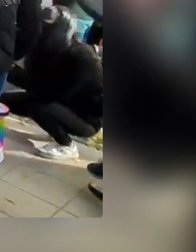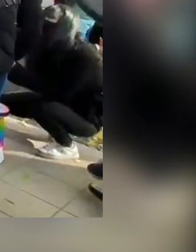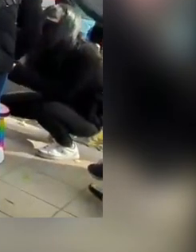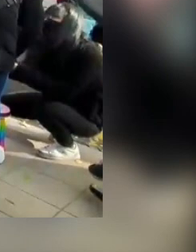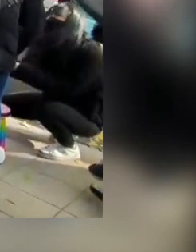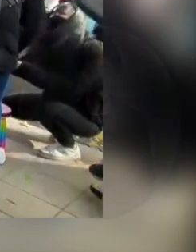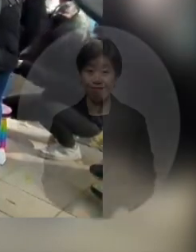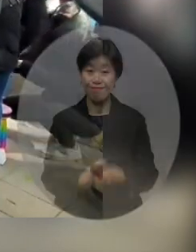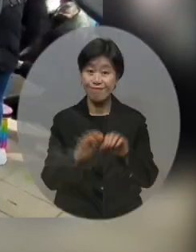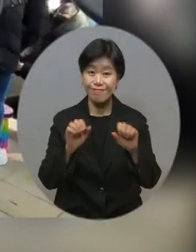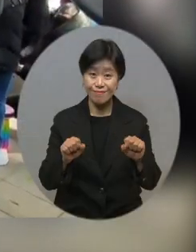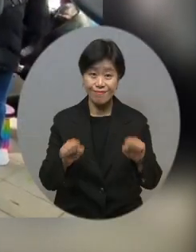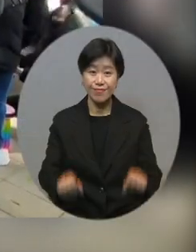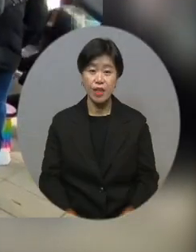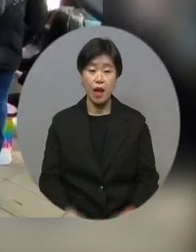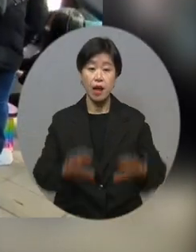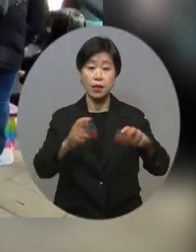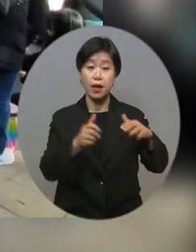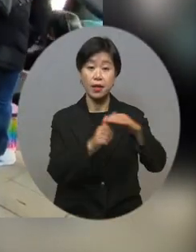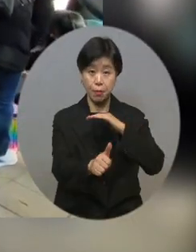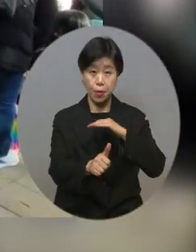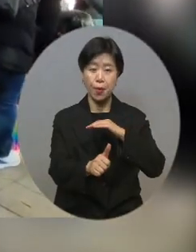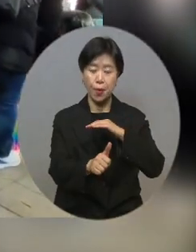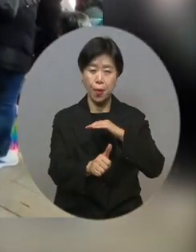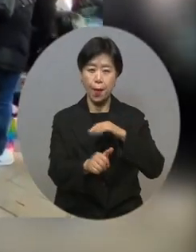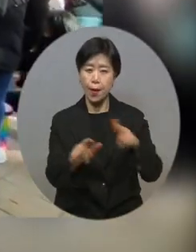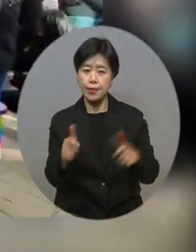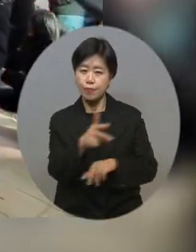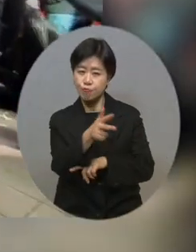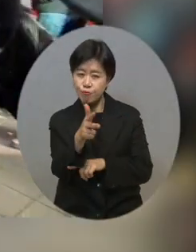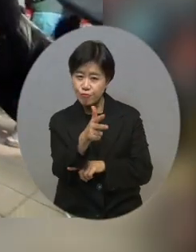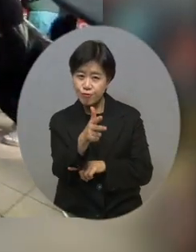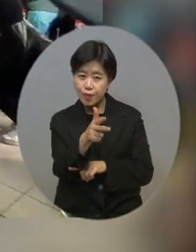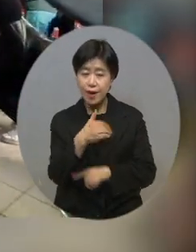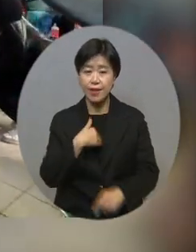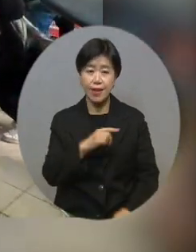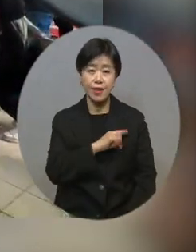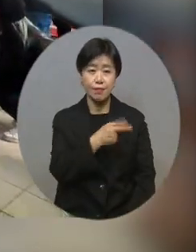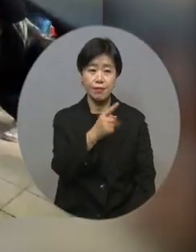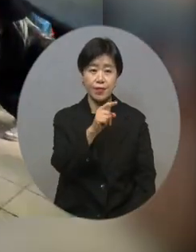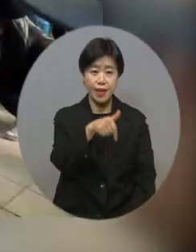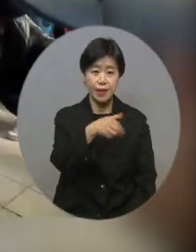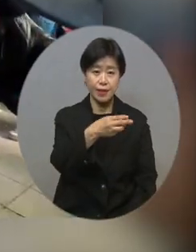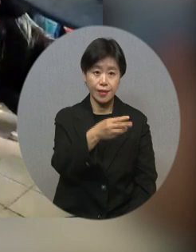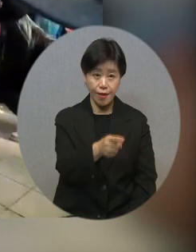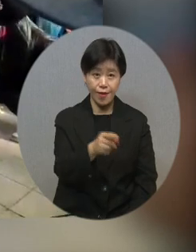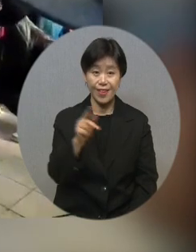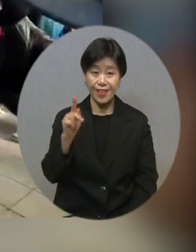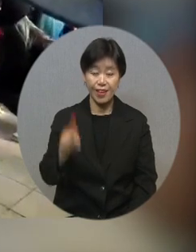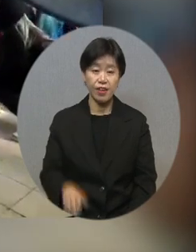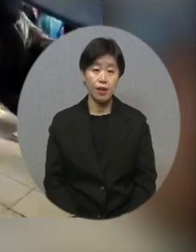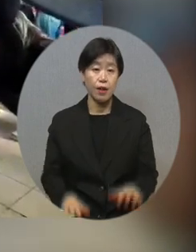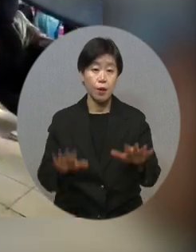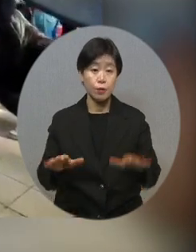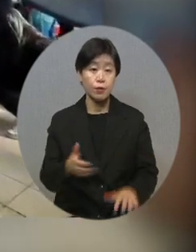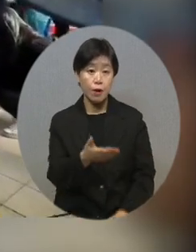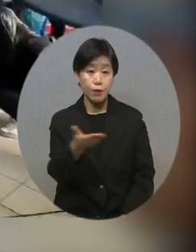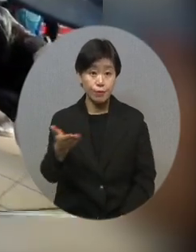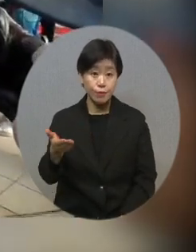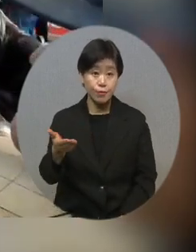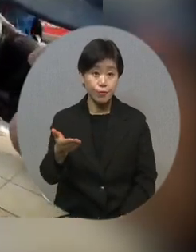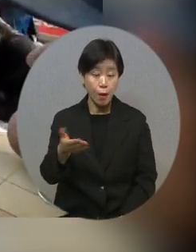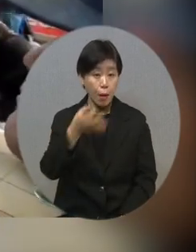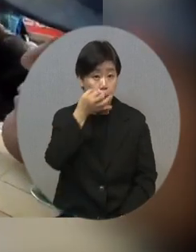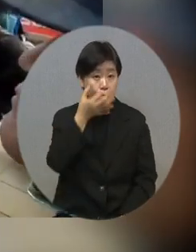가장 큰 안녕하세요. 국가대표 로드마스터 닥터 K입니다. 오늘은 여러분과 함께 서울시청 서울시청